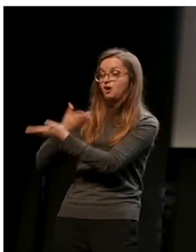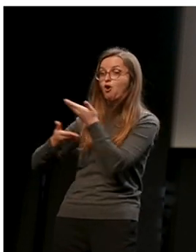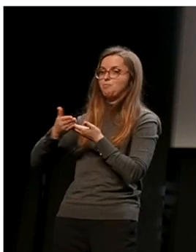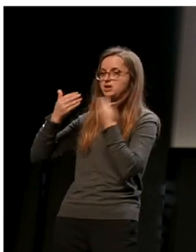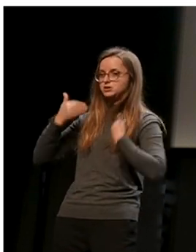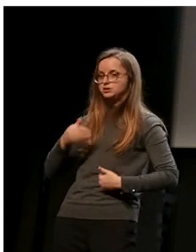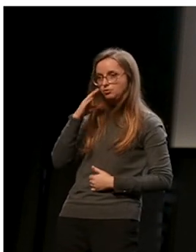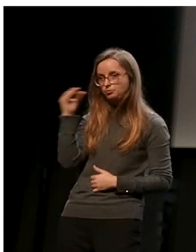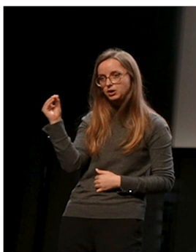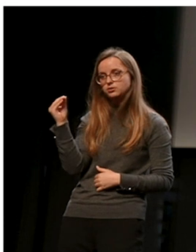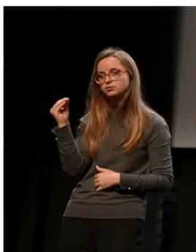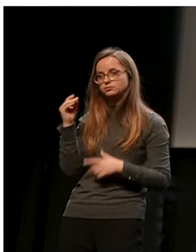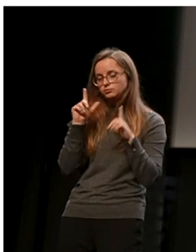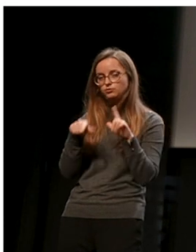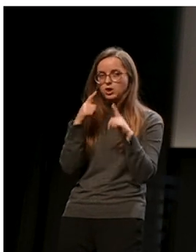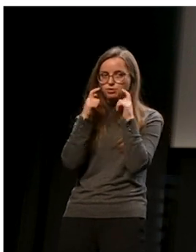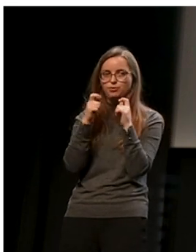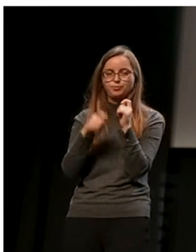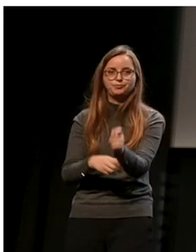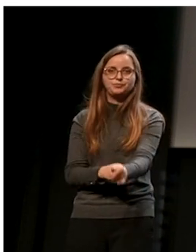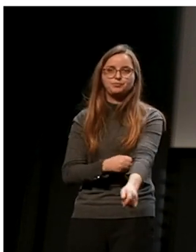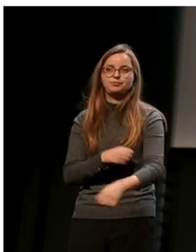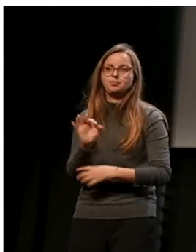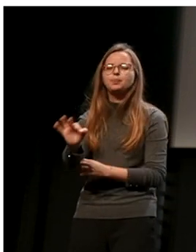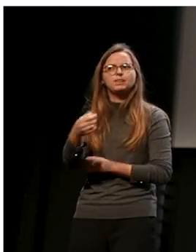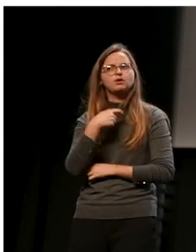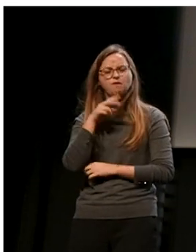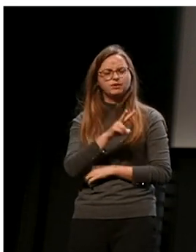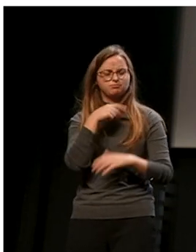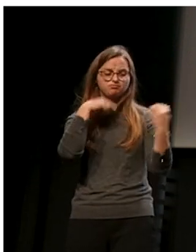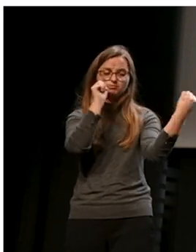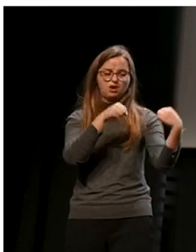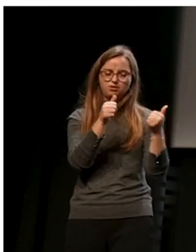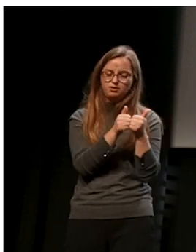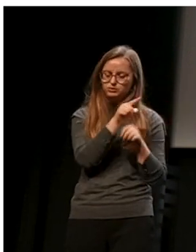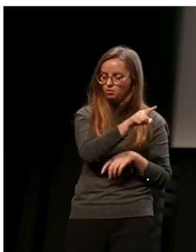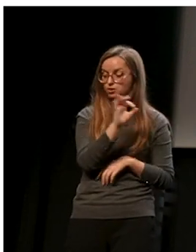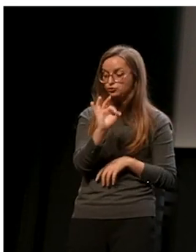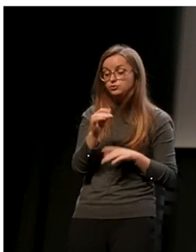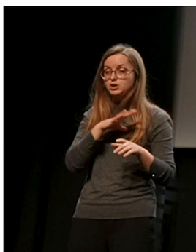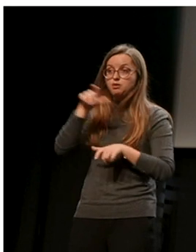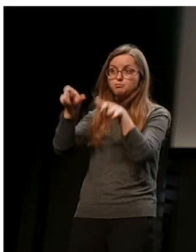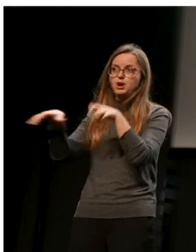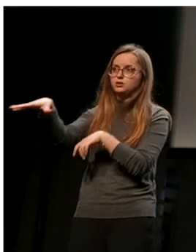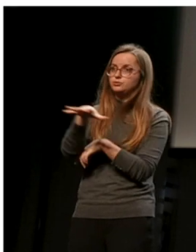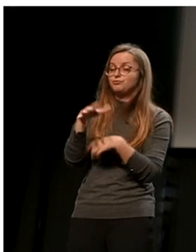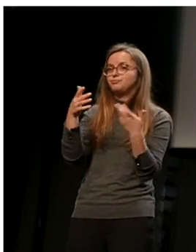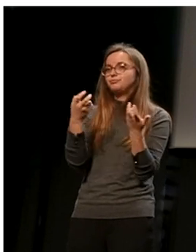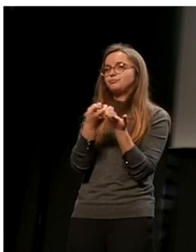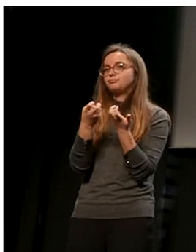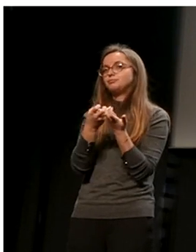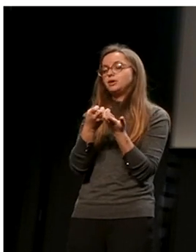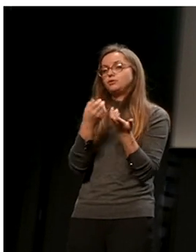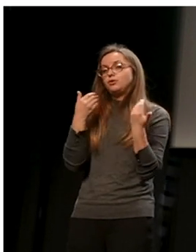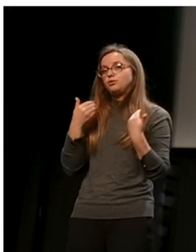nous. Oui, je pense que tu as raison là-dessus. Clairement, la majorité des gens, donc moi je vois de